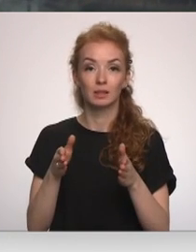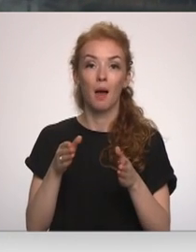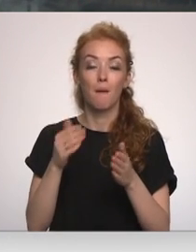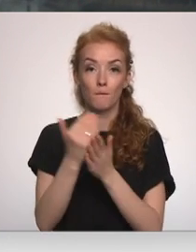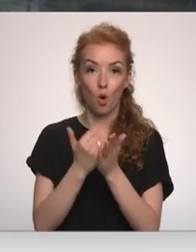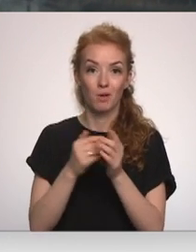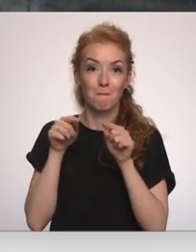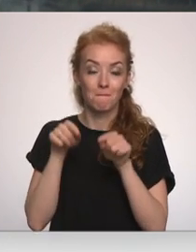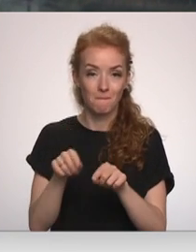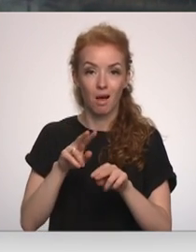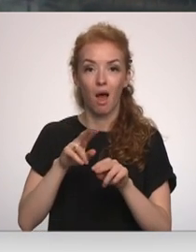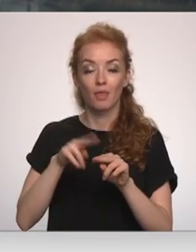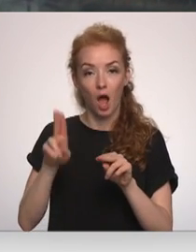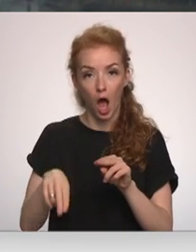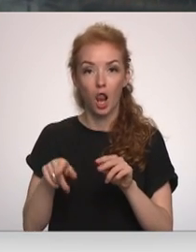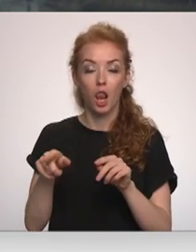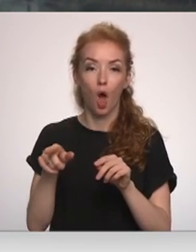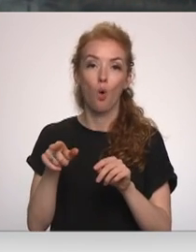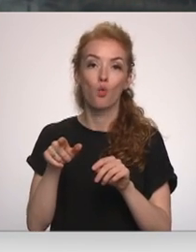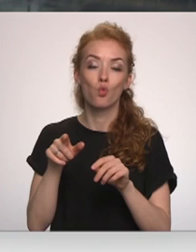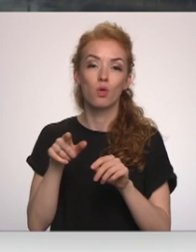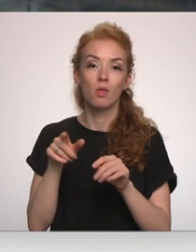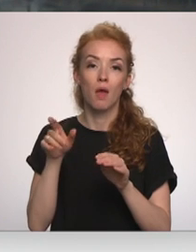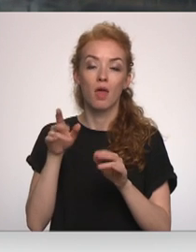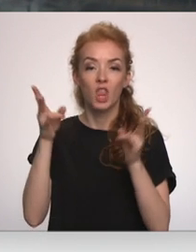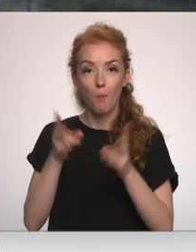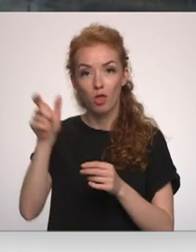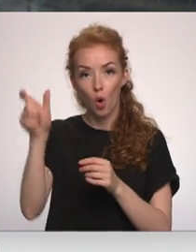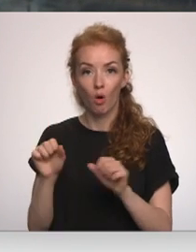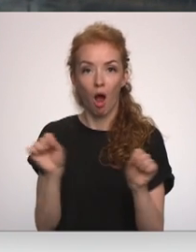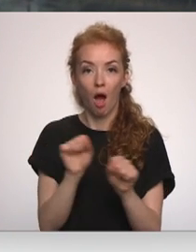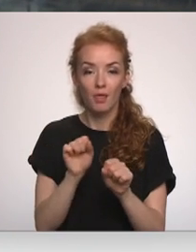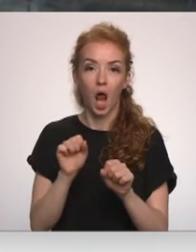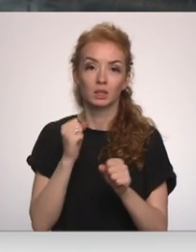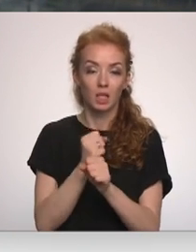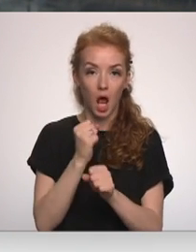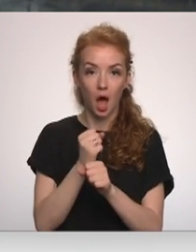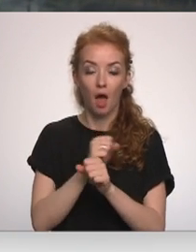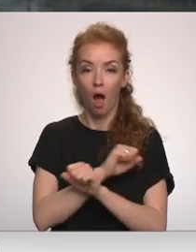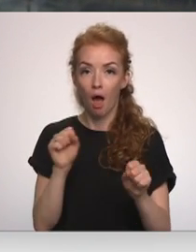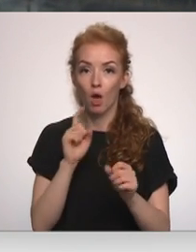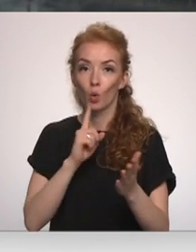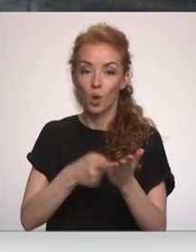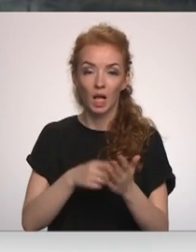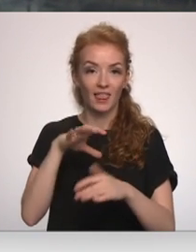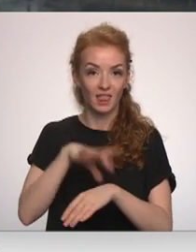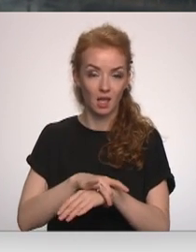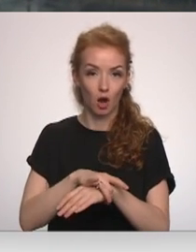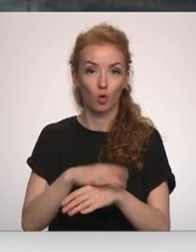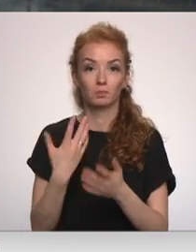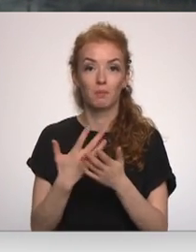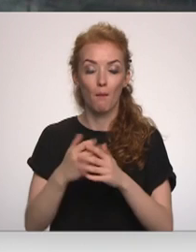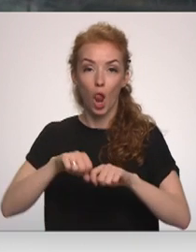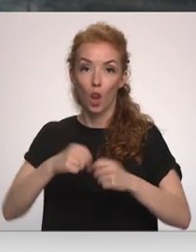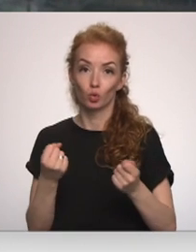intelekta programmatūra ļauj ietaupīt radiologu un traumatologu laiku, jo tā spēj ātrāk noteikt pareizo diagnozi, piemēram,